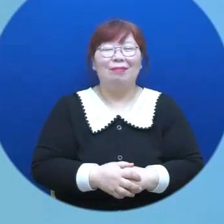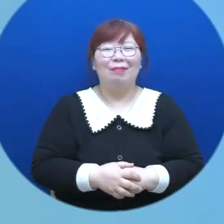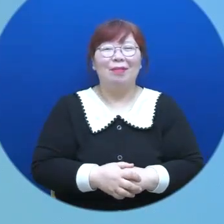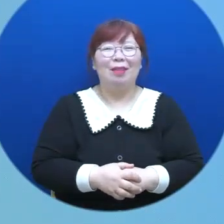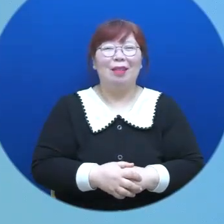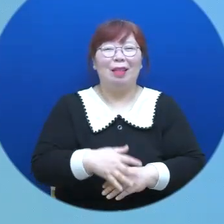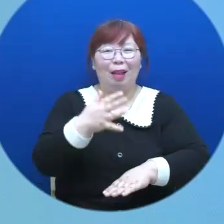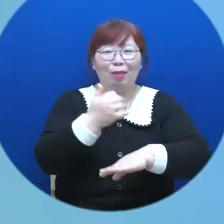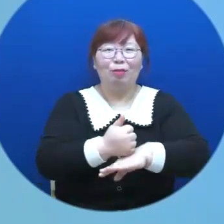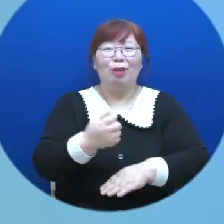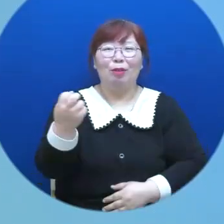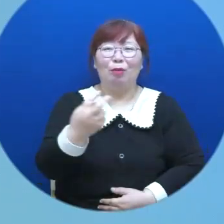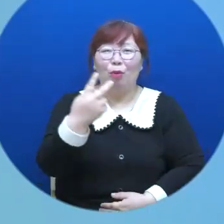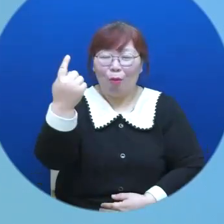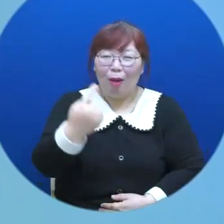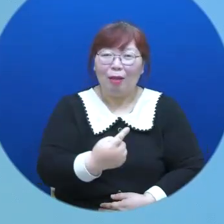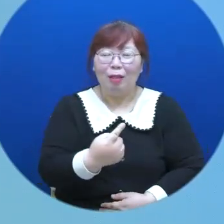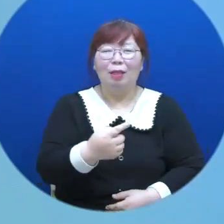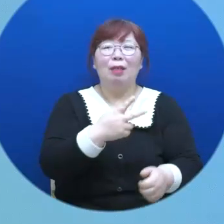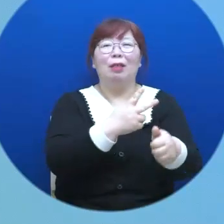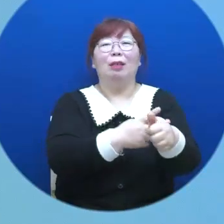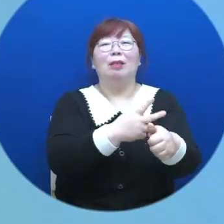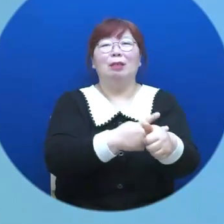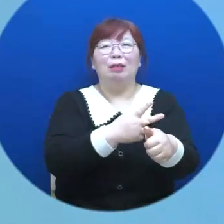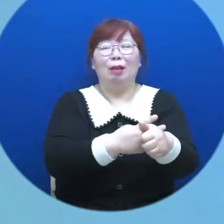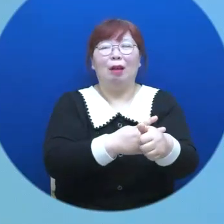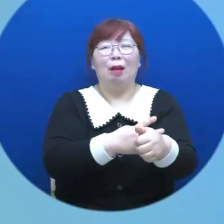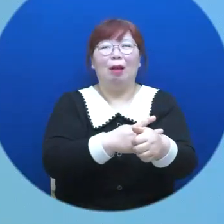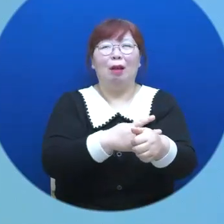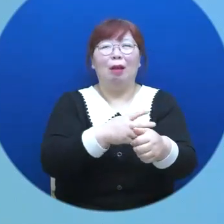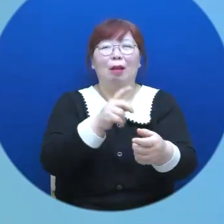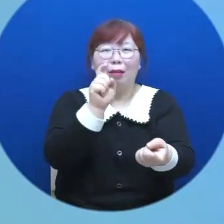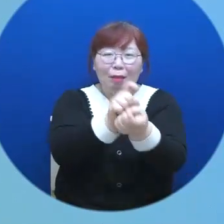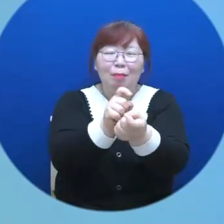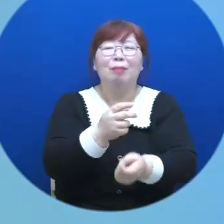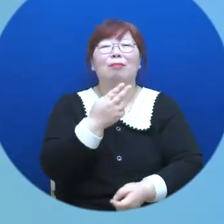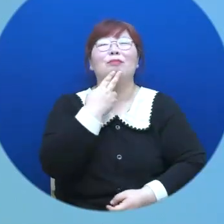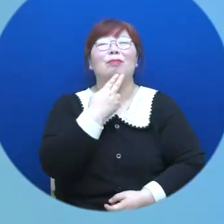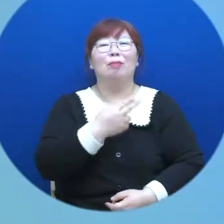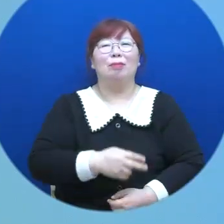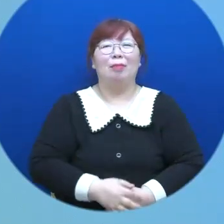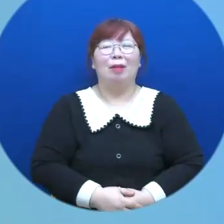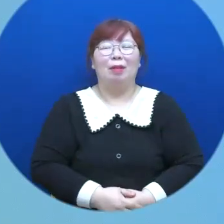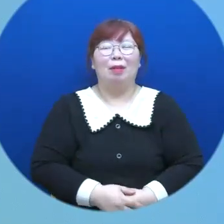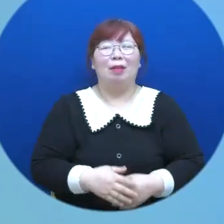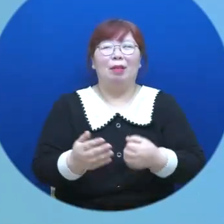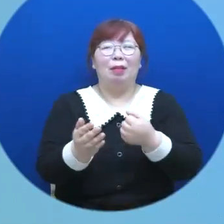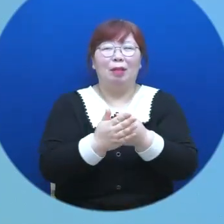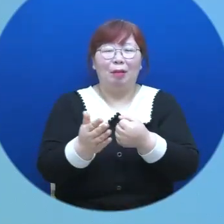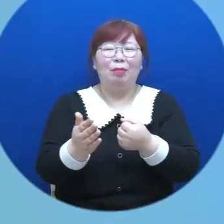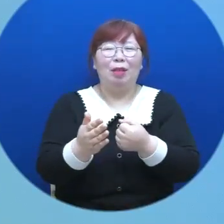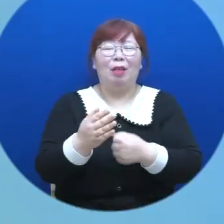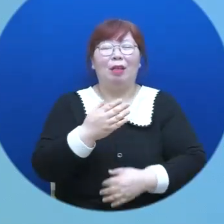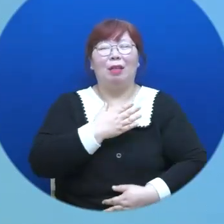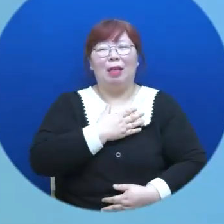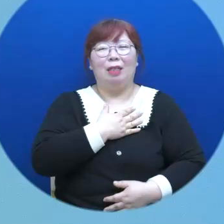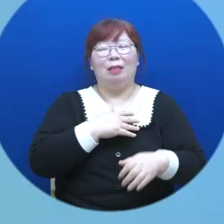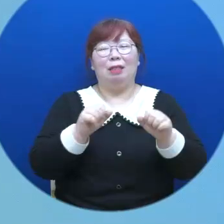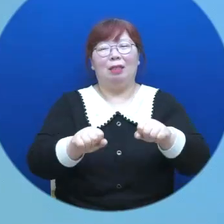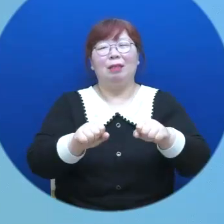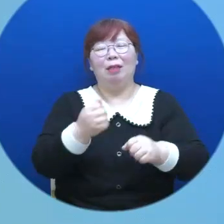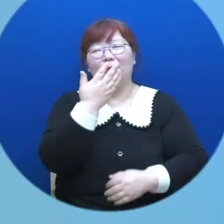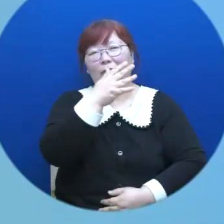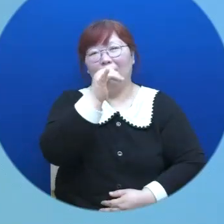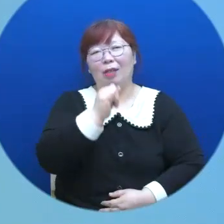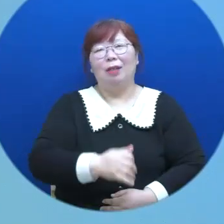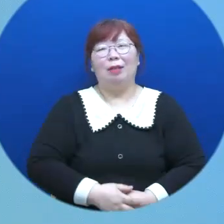또 갔더니 의사가 때마침 없었다. 그래서 자기는 살아났다.